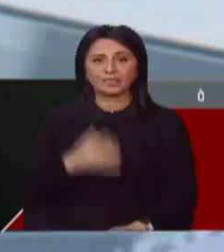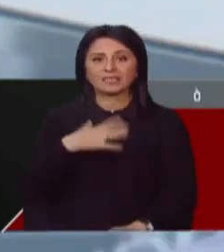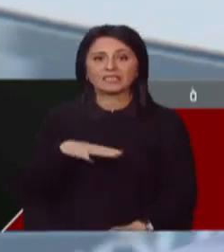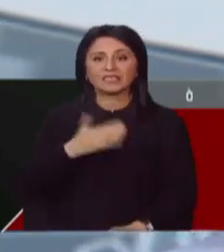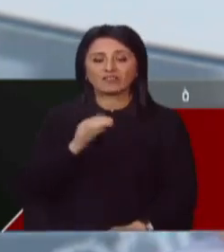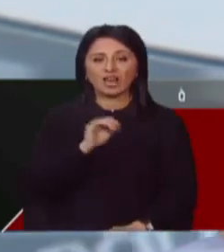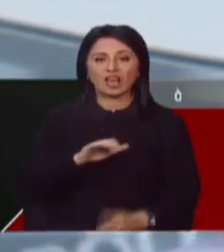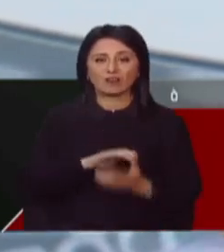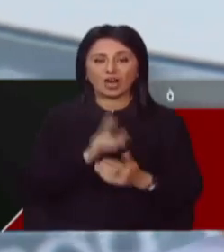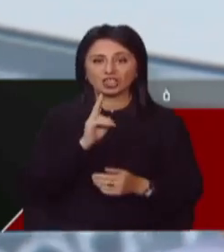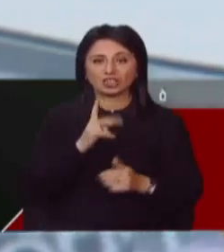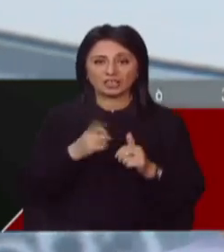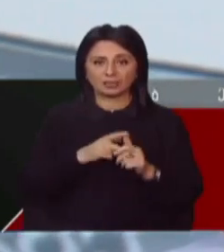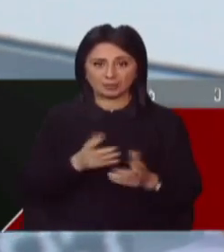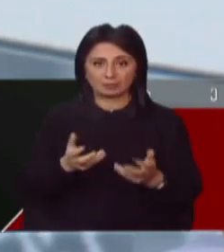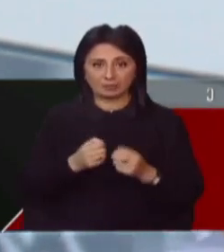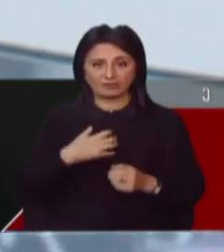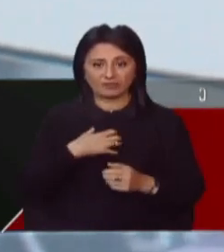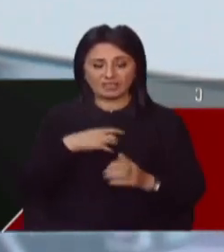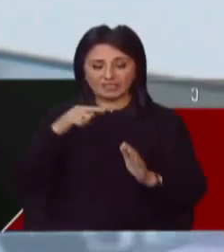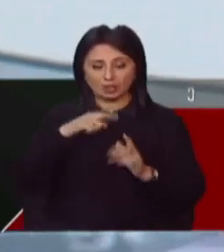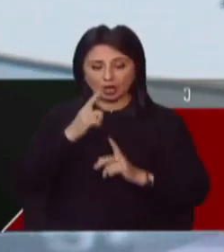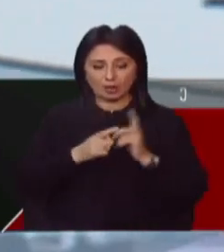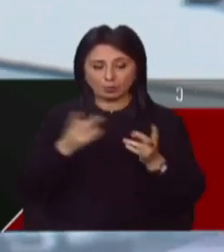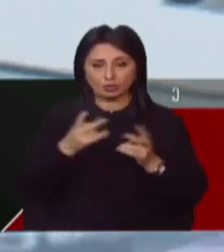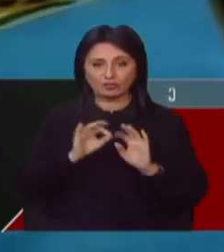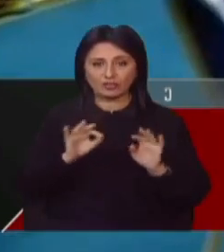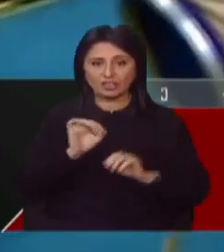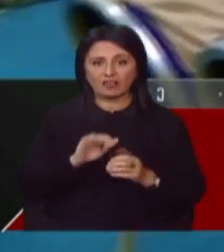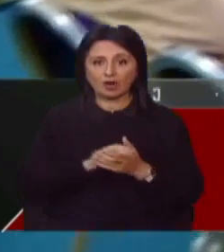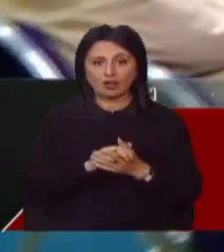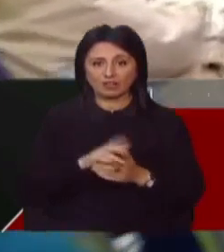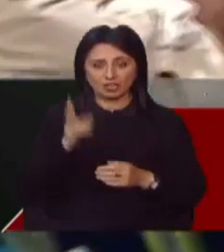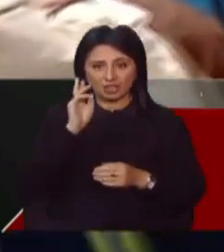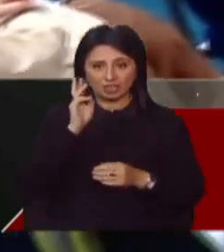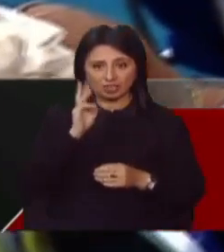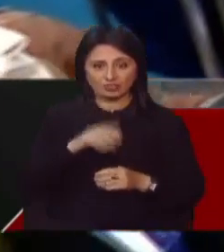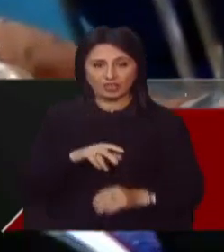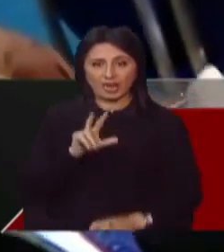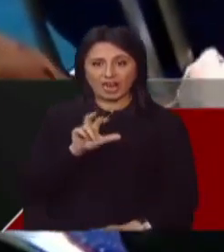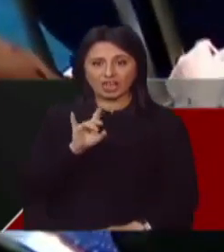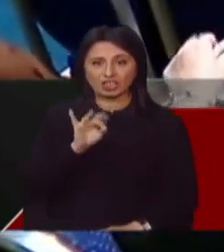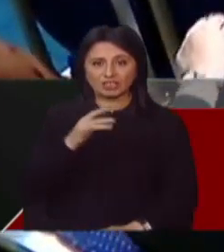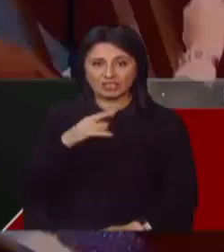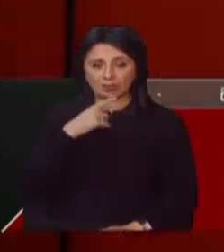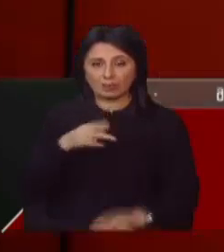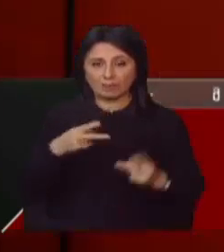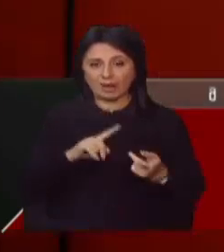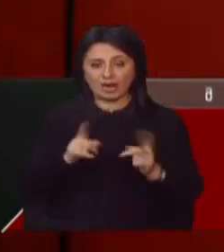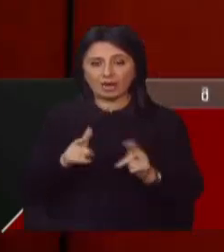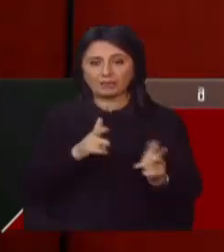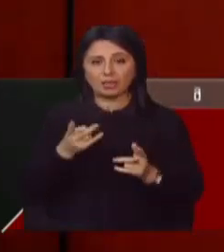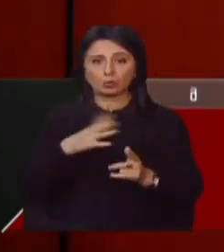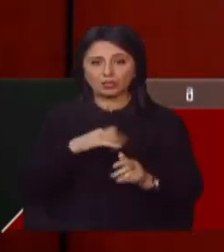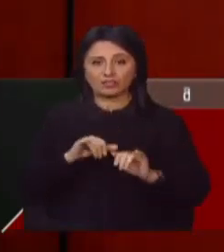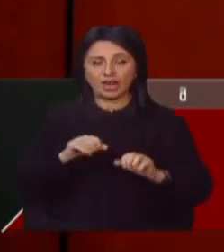Cartoasus Eurocavchiris candidatii statusis mgaba zireuli reforma bisciirdeba atschadeps Eurocavchiris elchi. Pavel Herchinskis tkmit amis paralelurat mzadunda